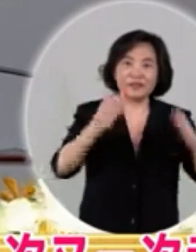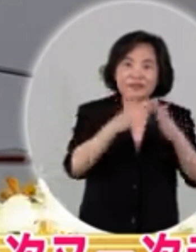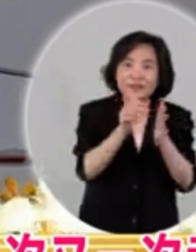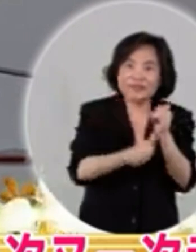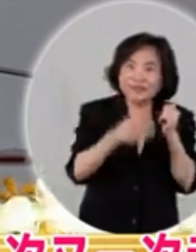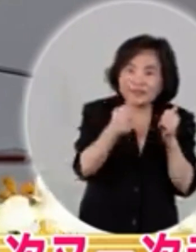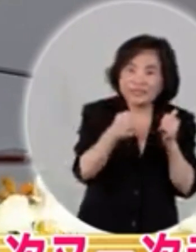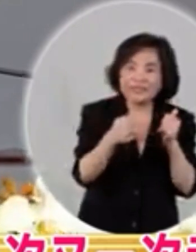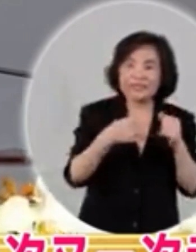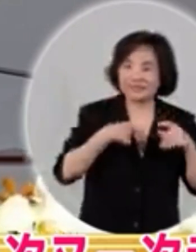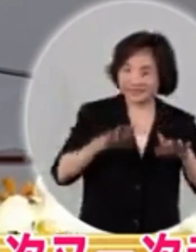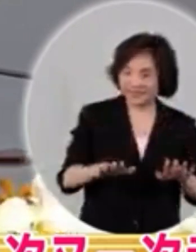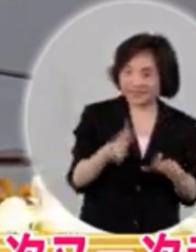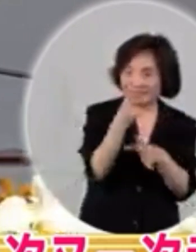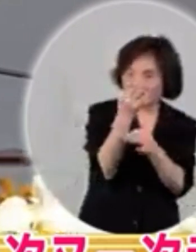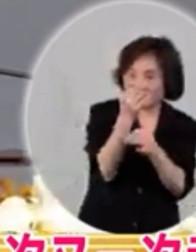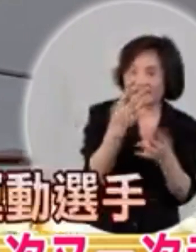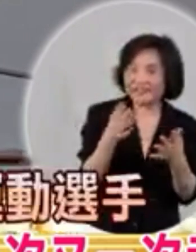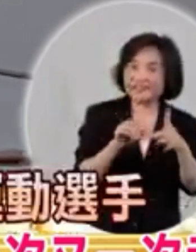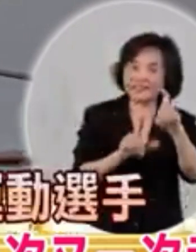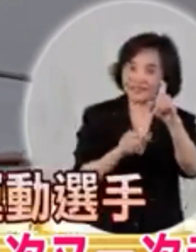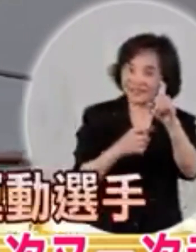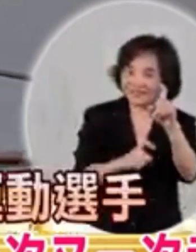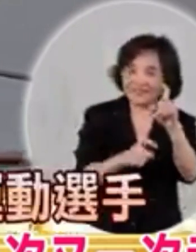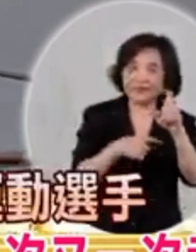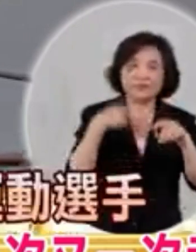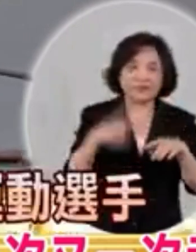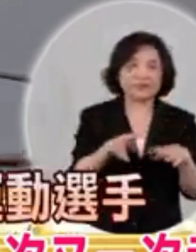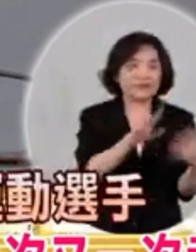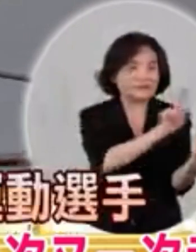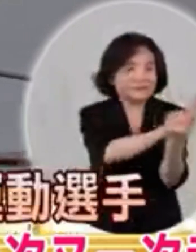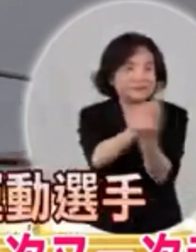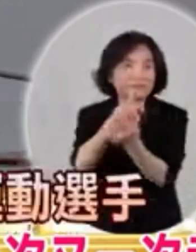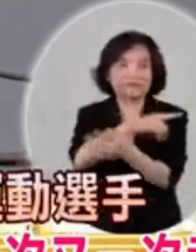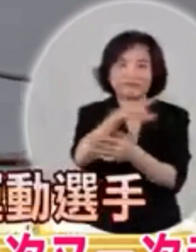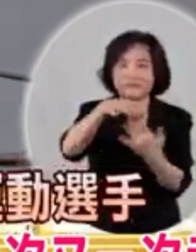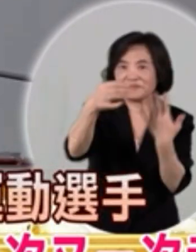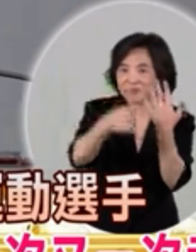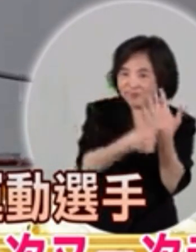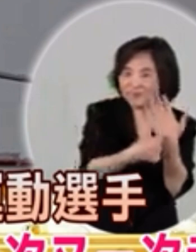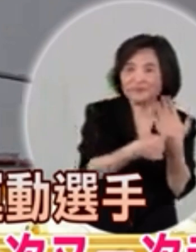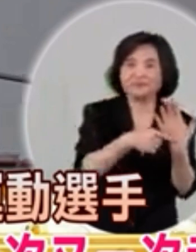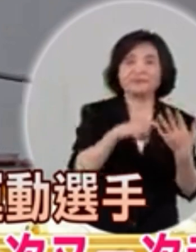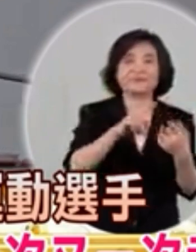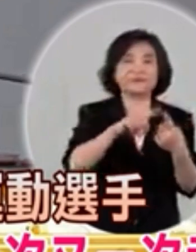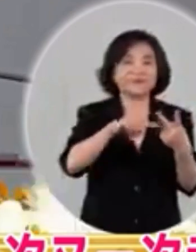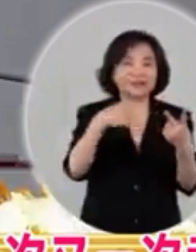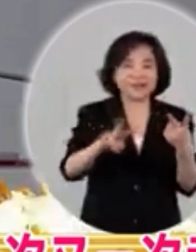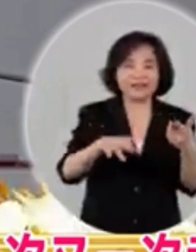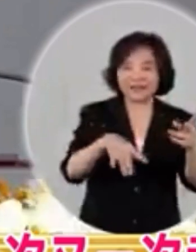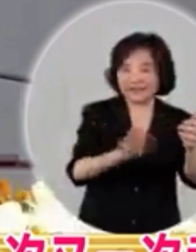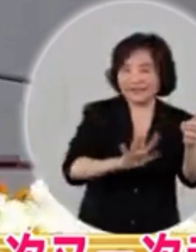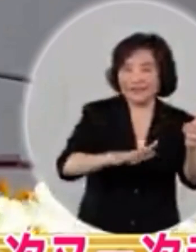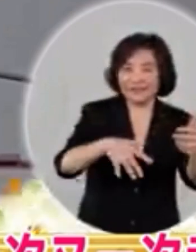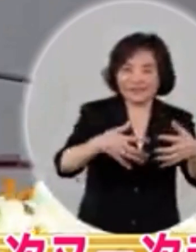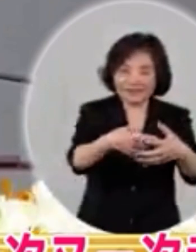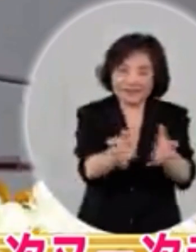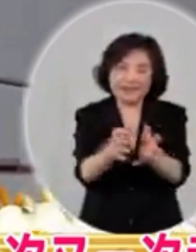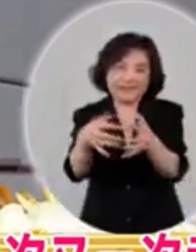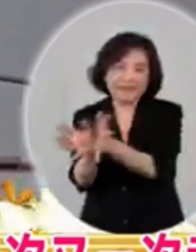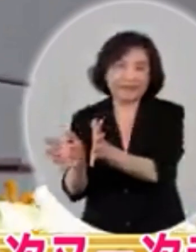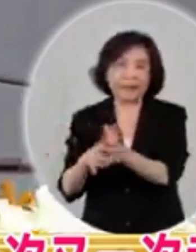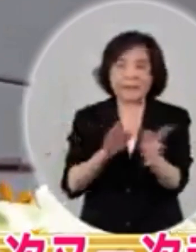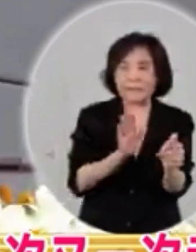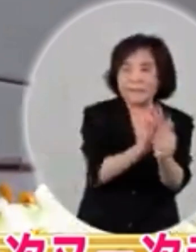今天，我要再一次向所有的运动选手以及所有的后勤团